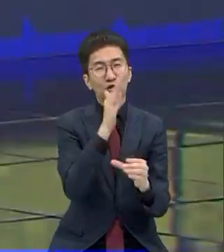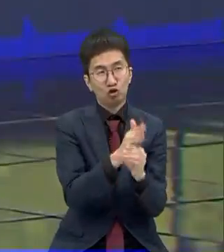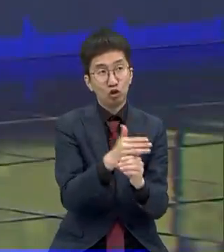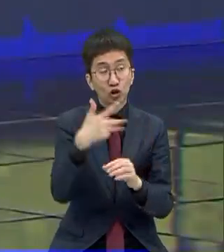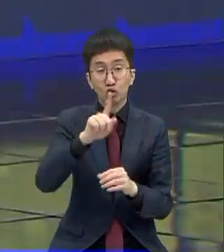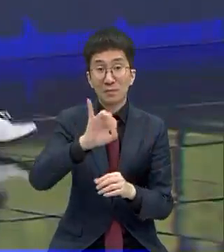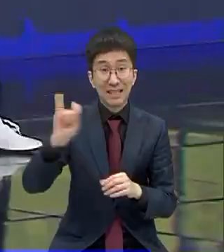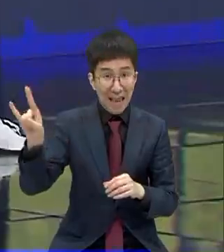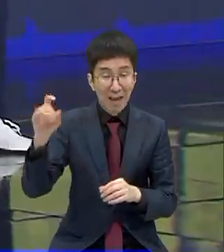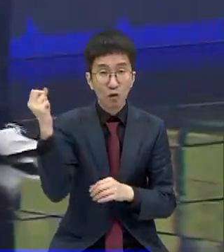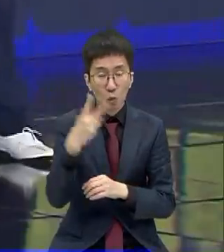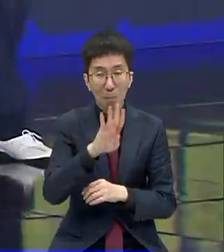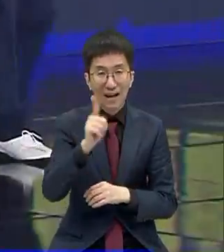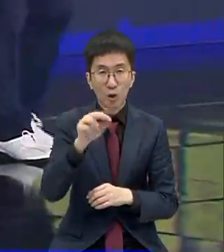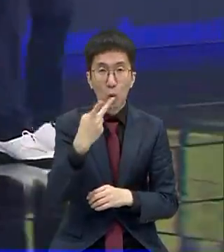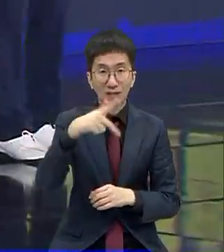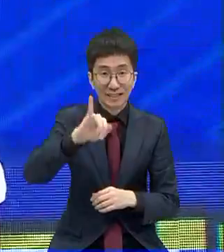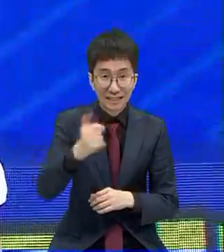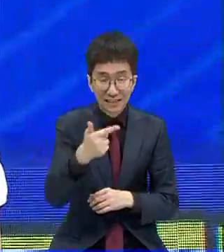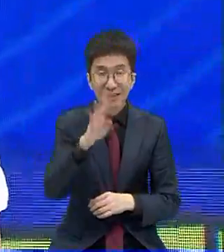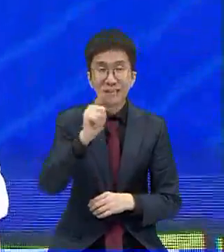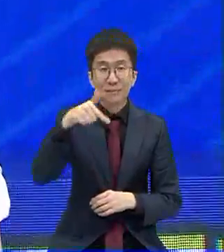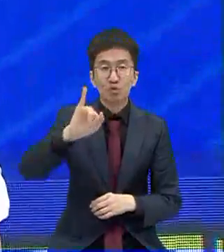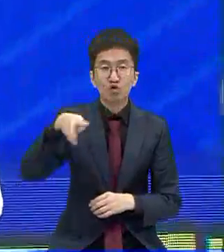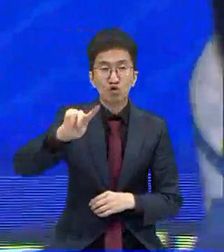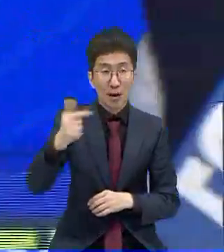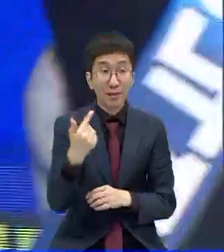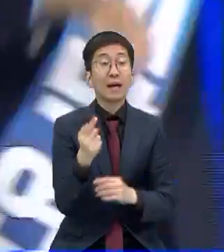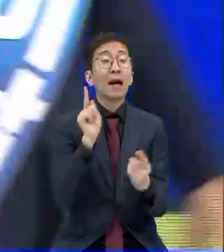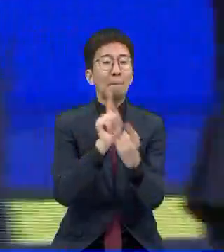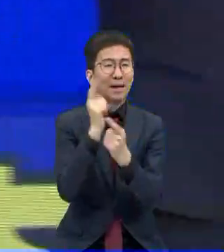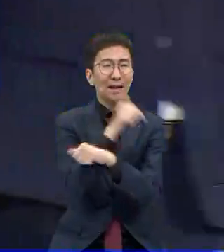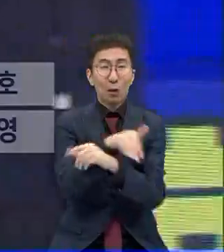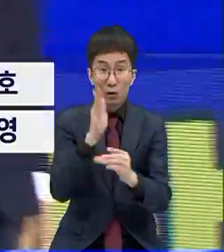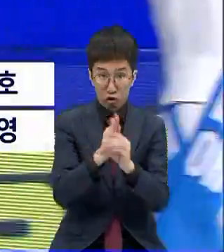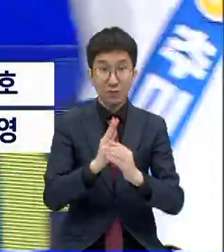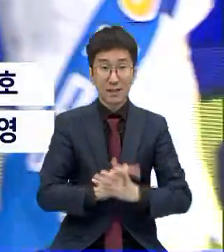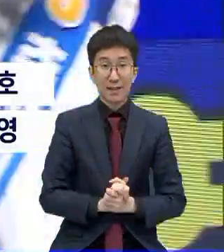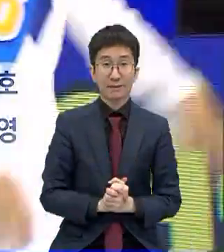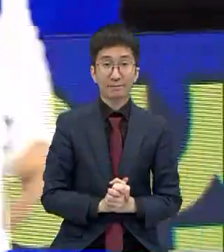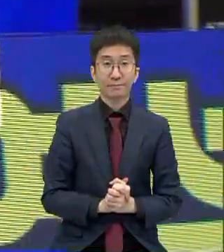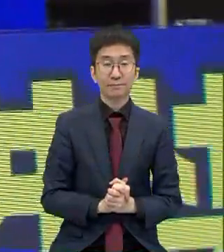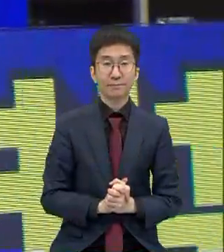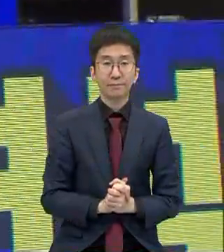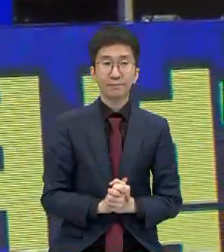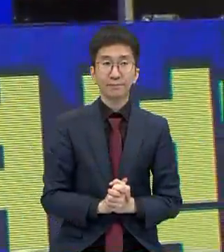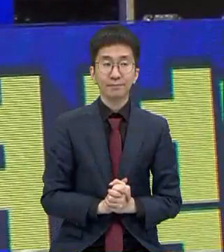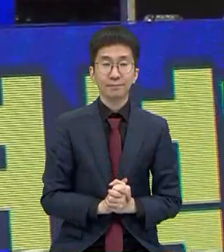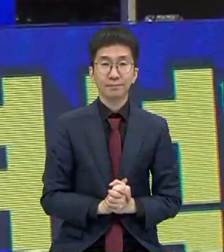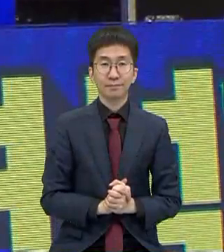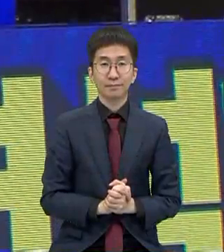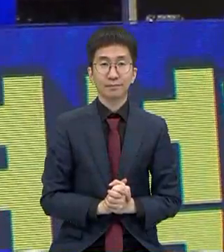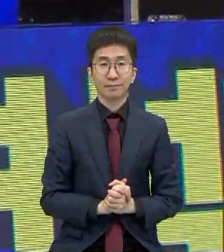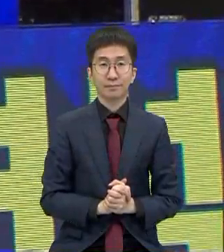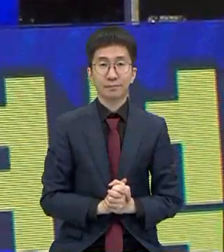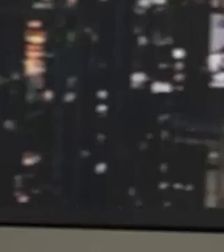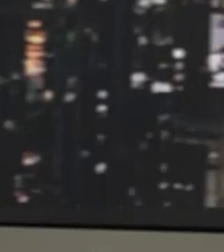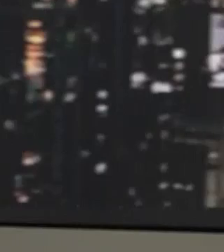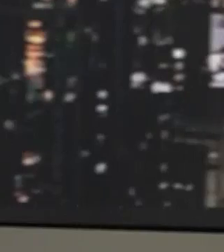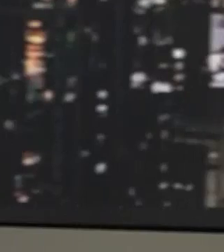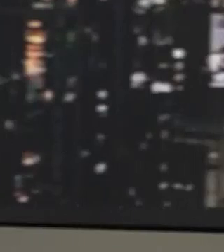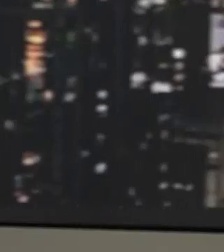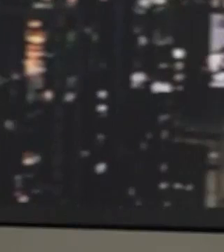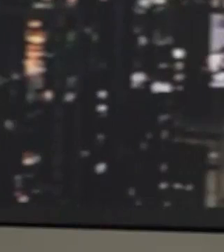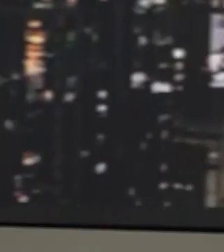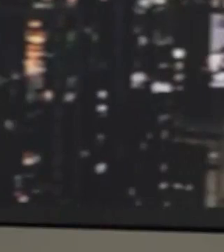전 법무장관과 박용진, 김두관 의원과도 조만간 만남을 추진할 방침입니다. SBS 강민우입니다.